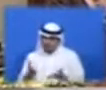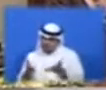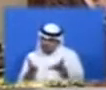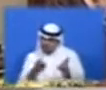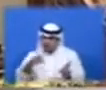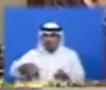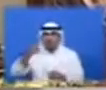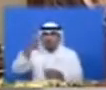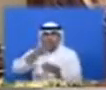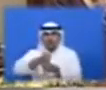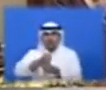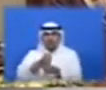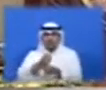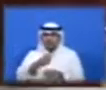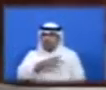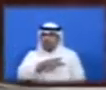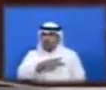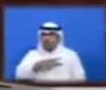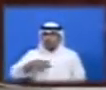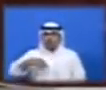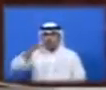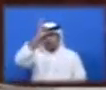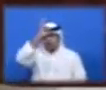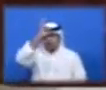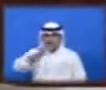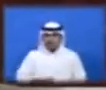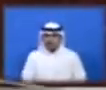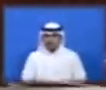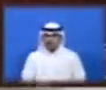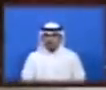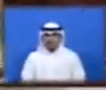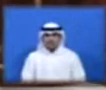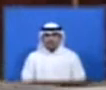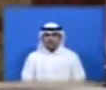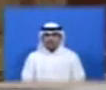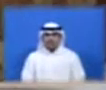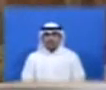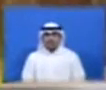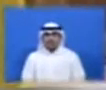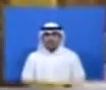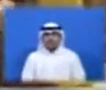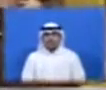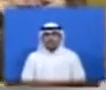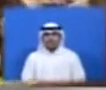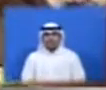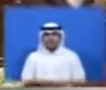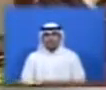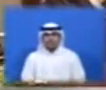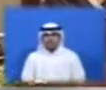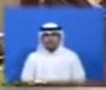واستقبل سموه حفظه الله معالي نائب رئيس مجلس الوزراء ووزير الداخلية الشيخ محمد الخالد الحمد الصباح.